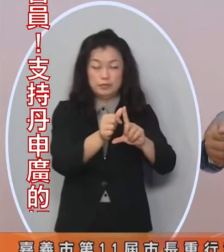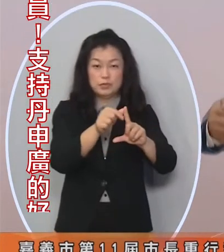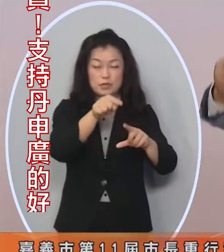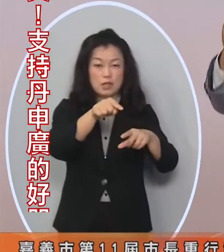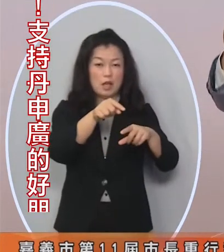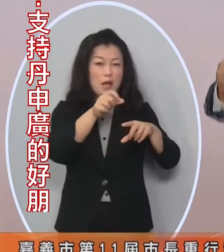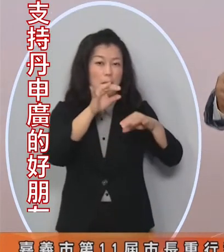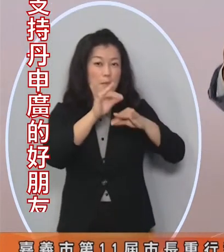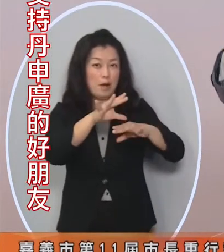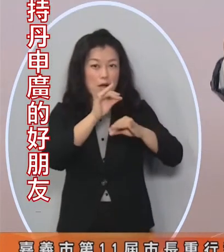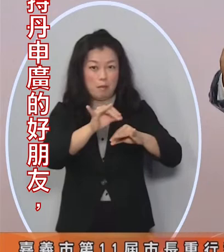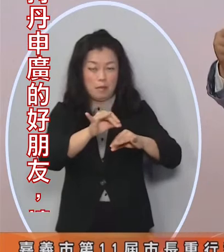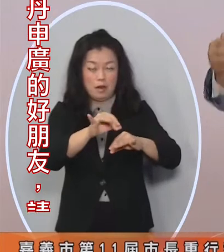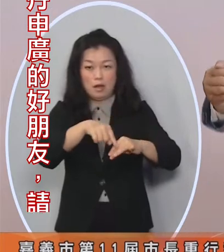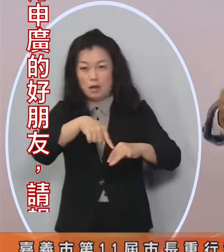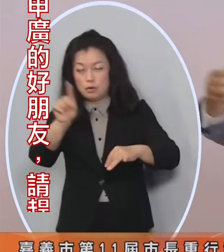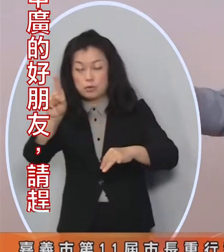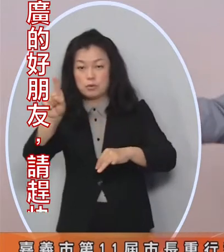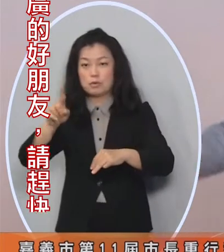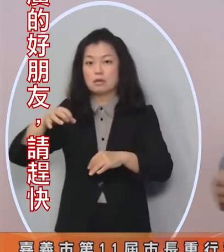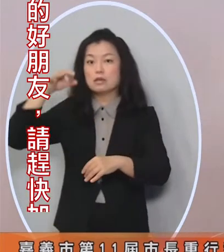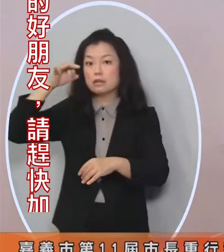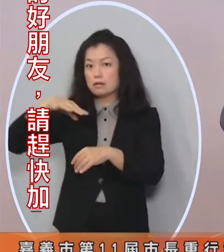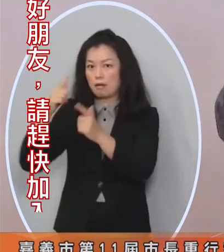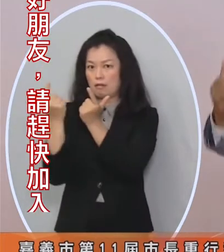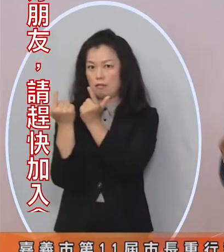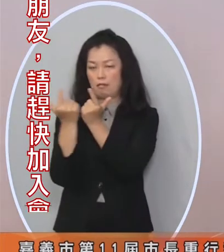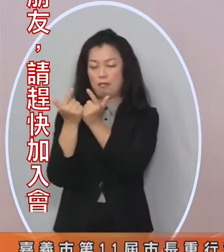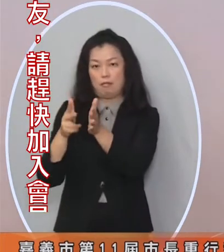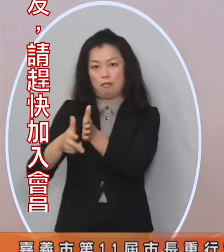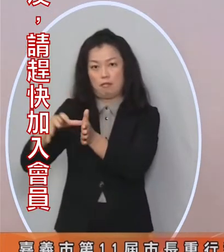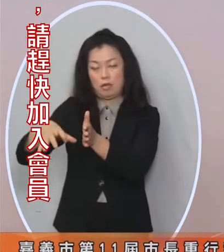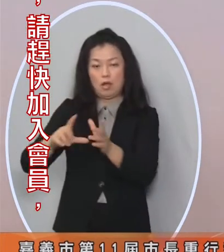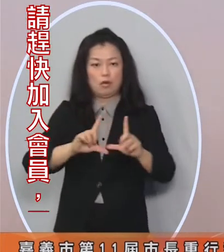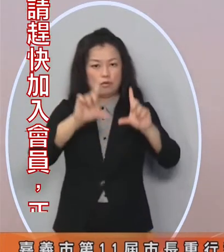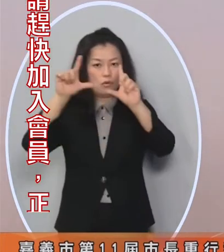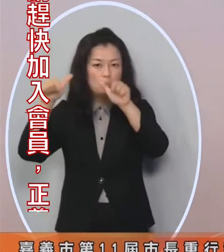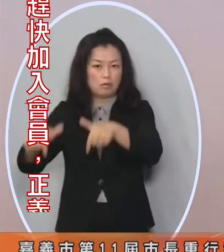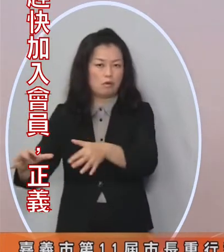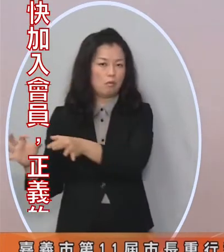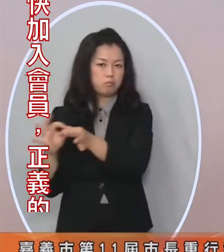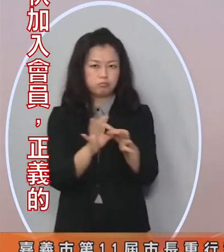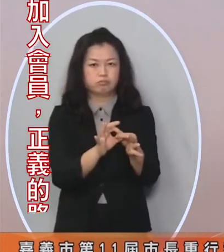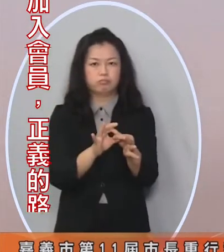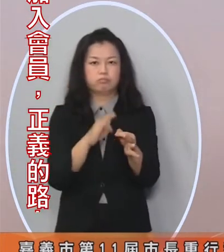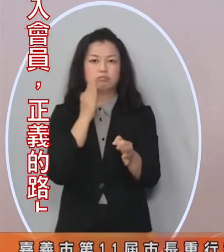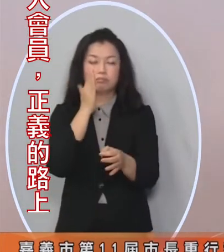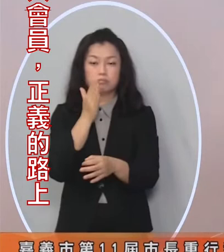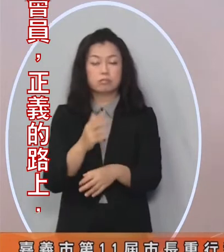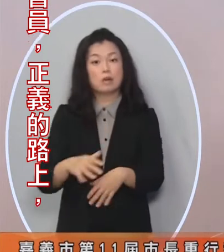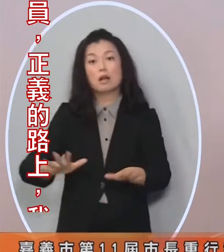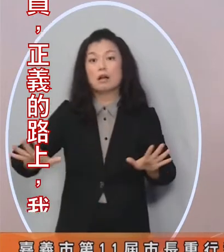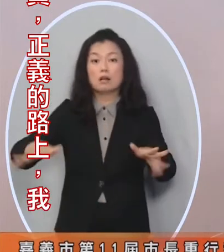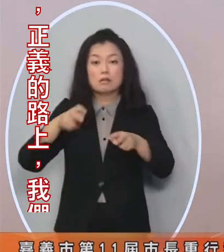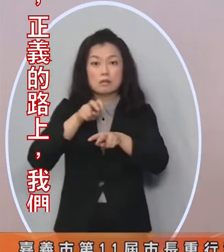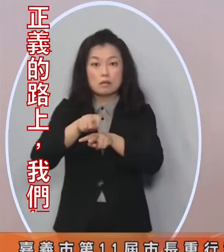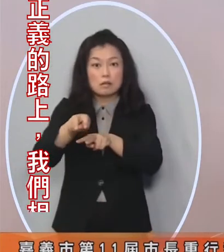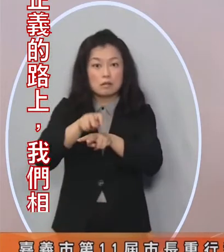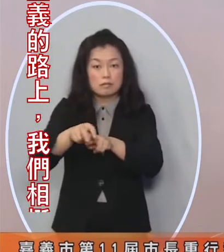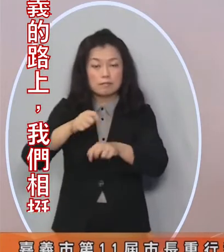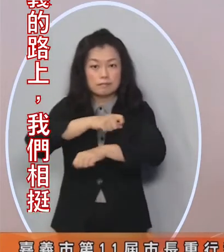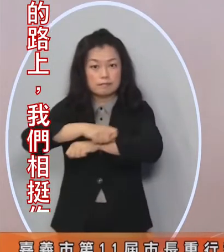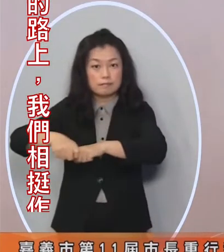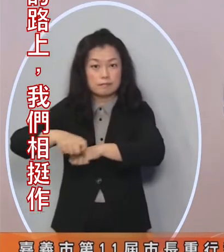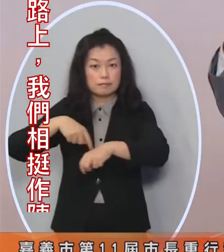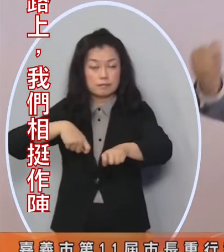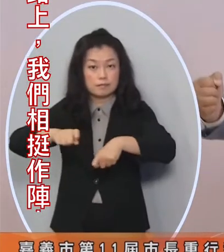区的嘉基，然后加到嘉北车站，这样我们东西区就连接起来。所以轻轨计划就是我们伸出我们